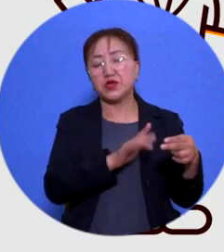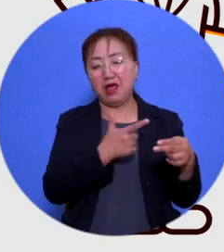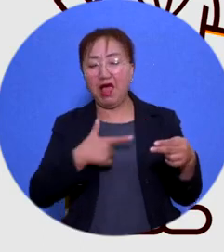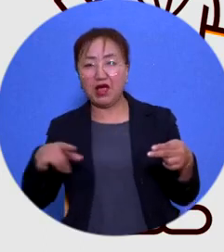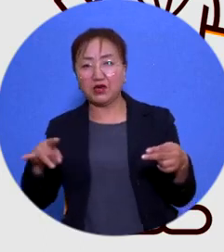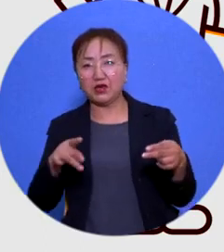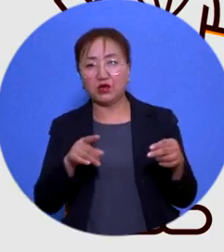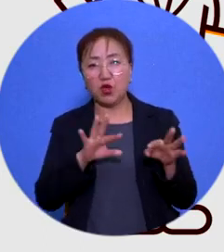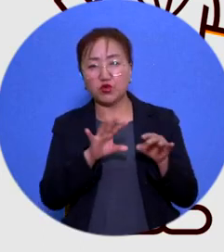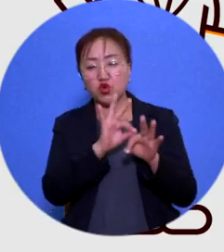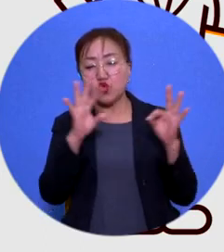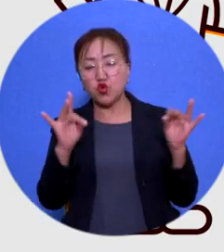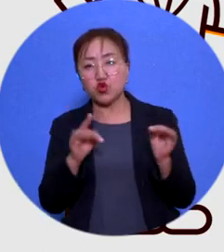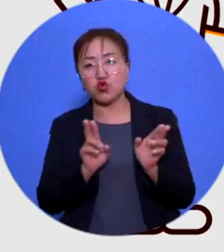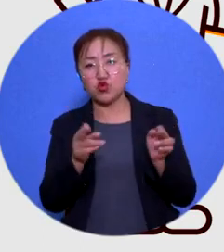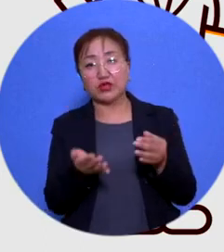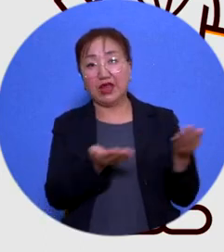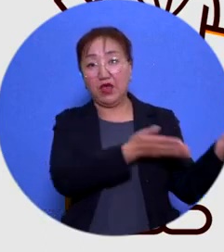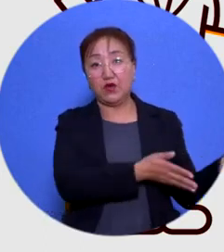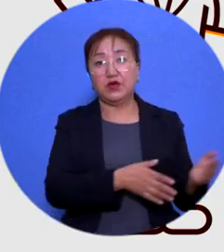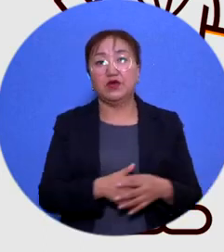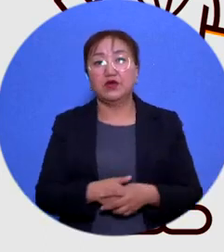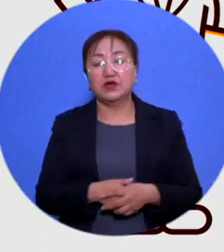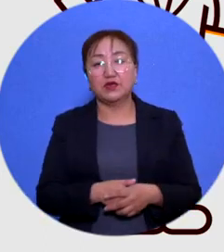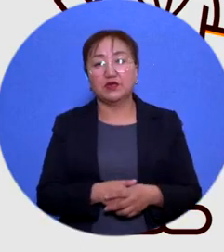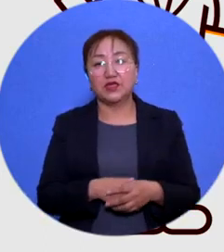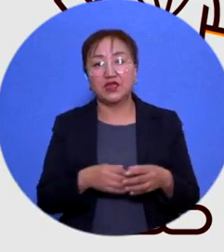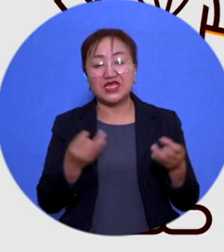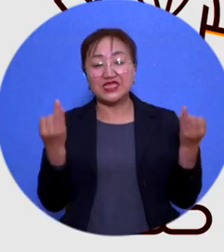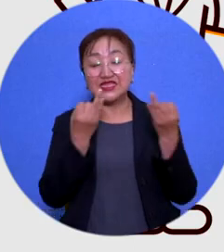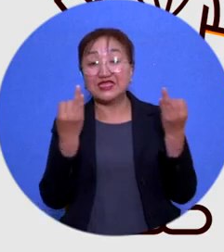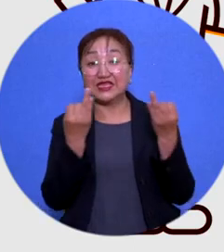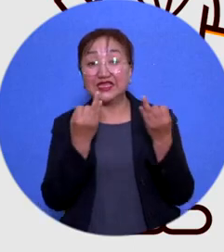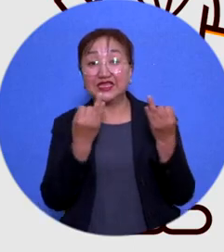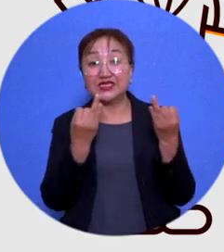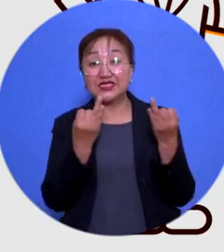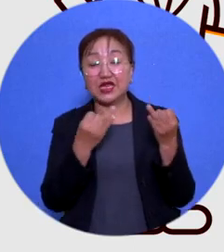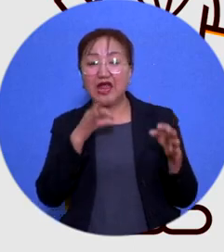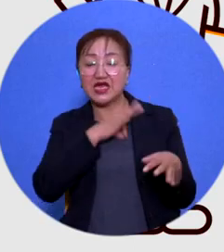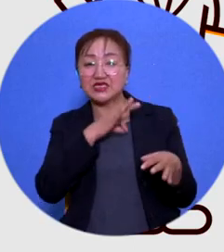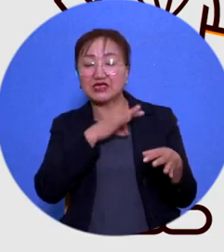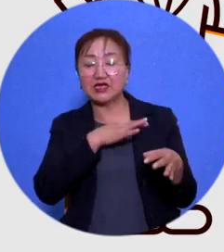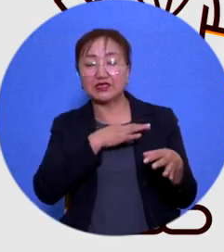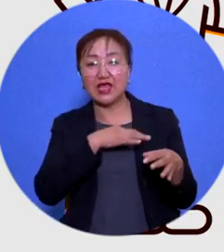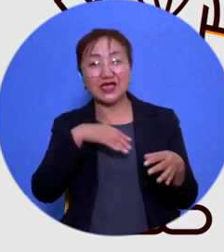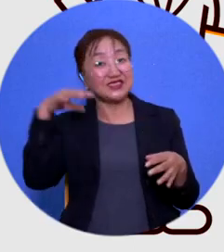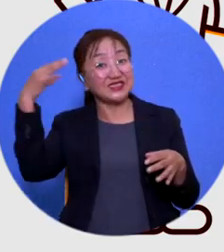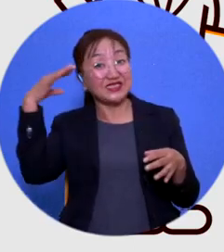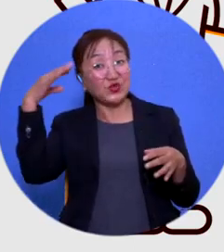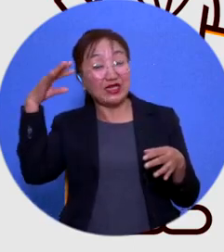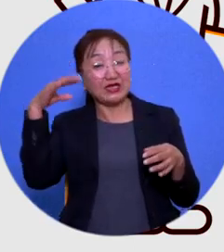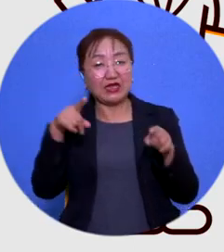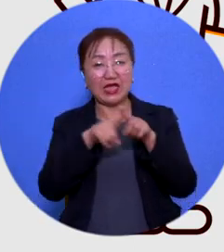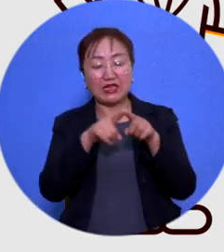За интернет ашиглах үедээ бол нэг гар утсандаа эсвэл цагны сэрүүлэг тавих, сэрүүлэгний одоо